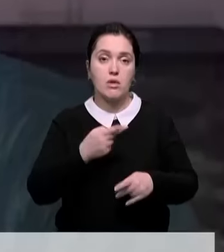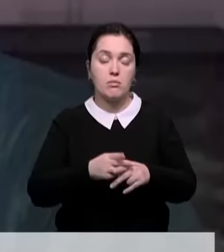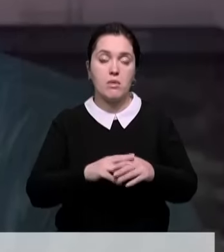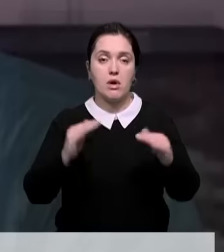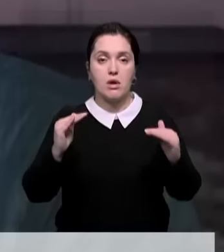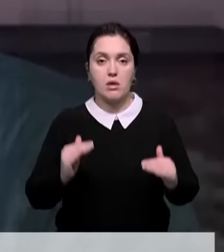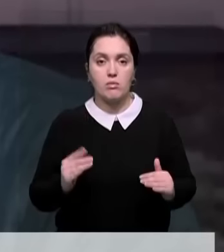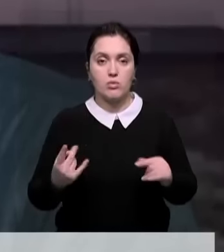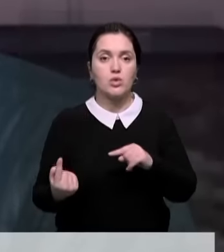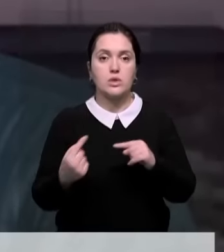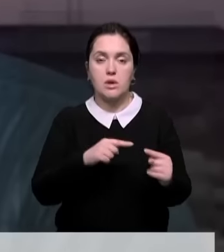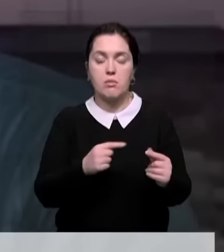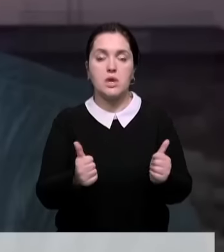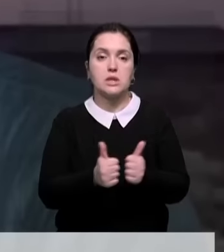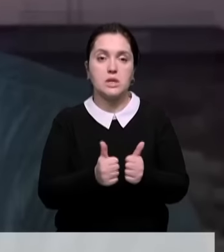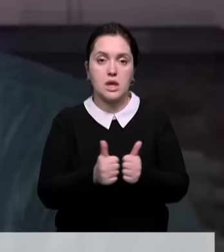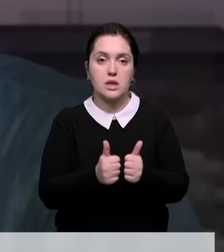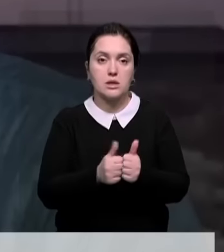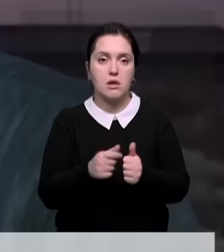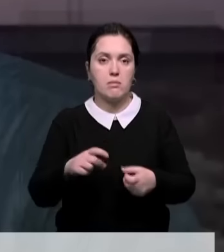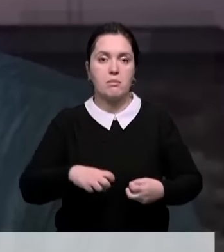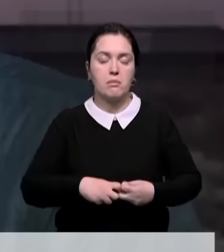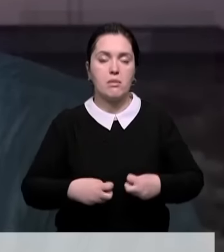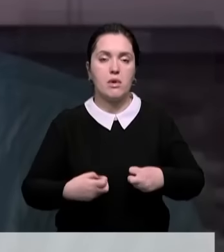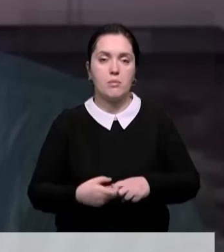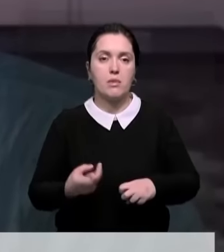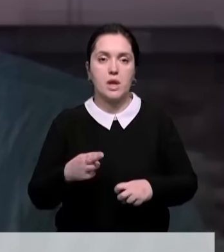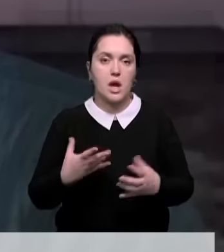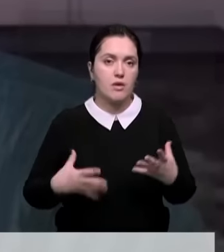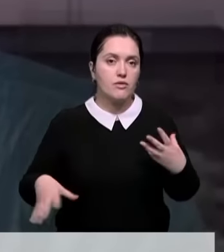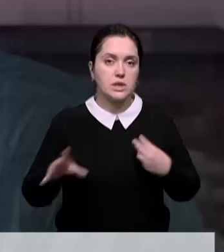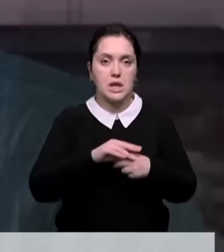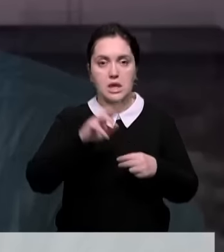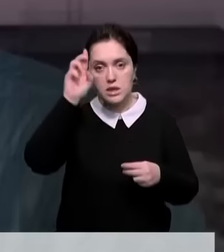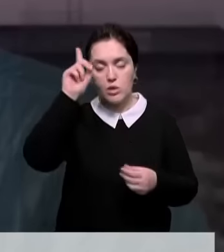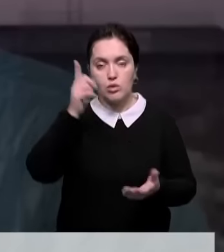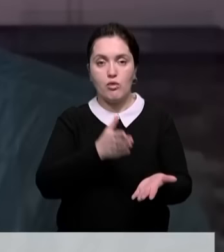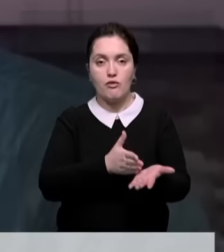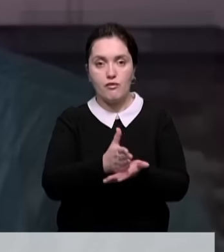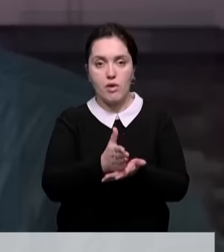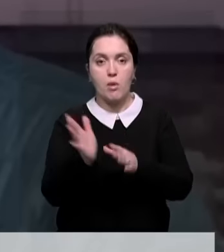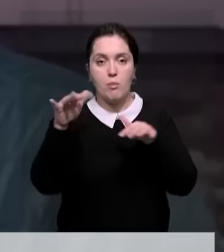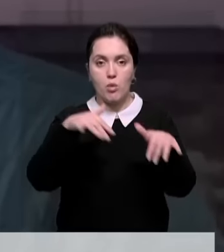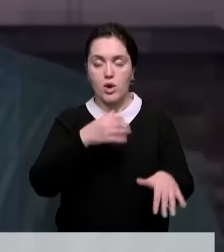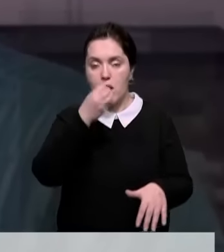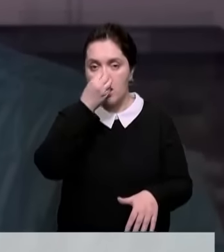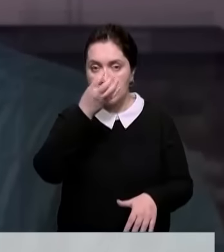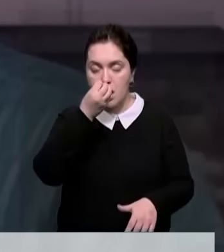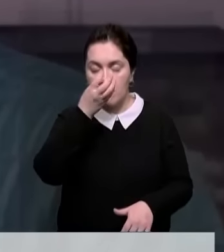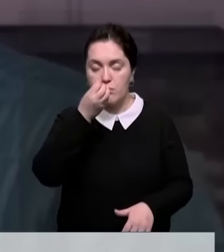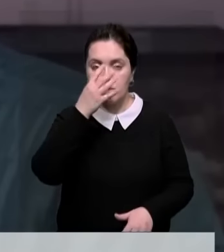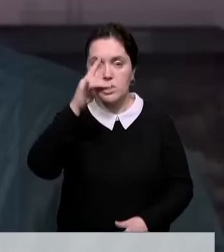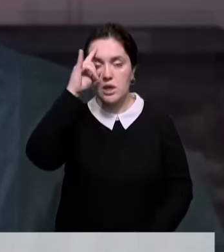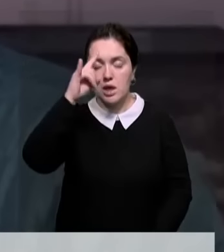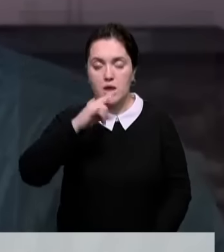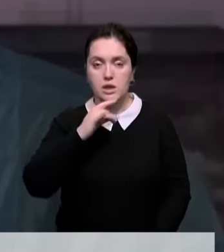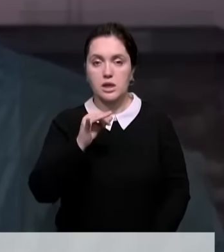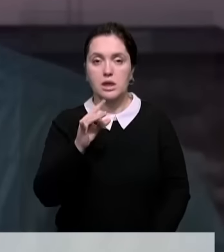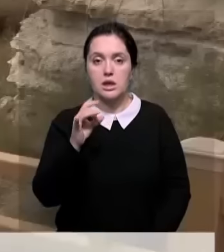надо решать сообща с соседями. Это большая проблема для всех стран, имеющих выход к морю. Для Азербайджана, Казахстана, Ирана,